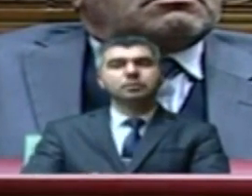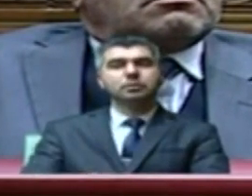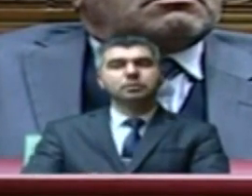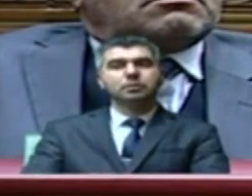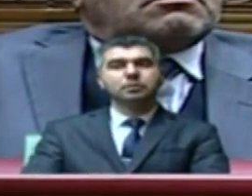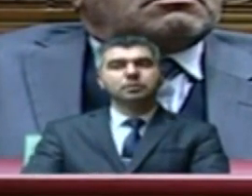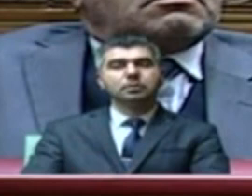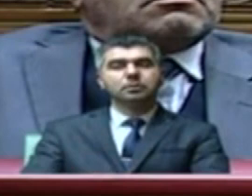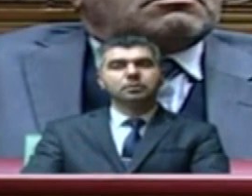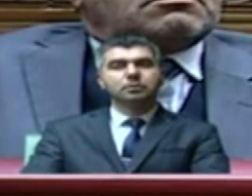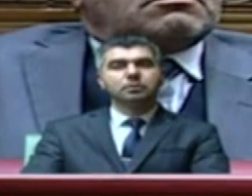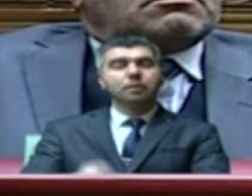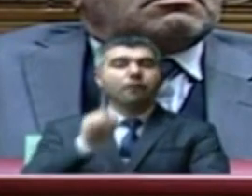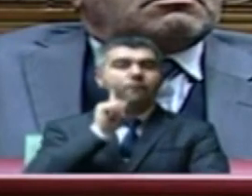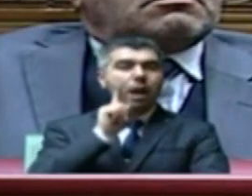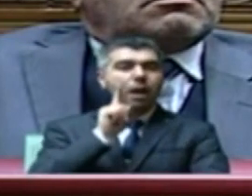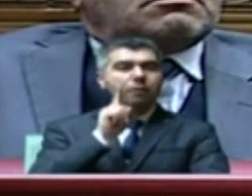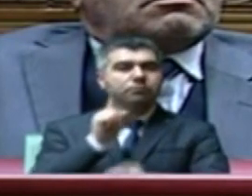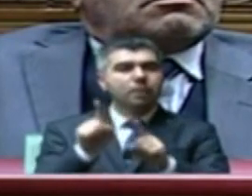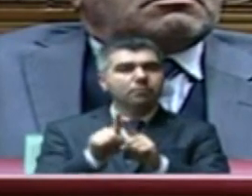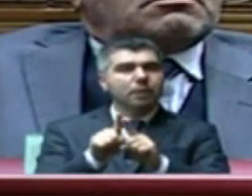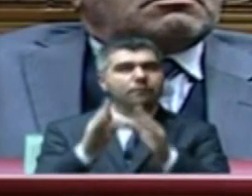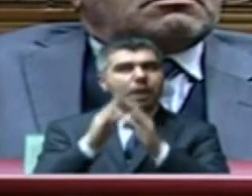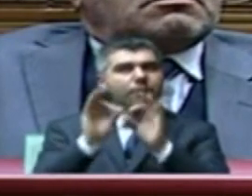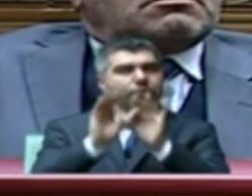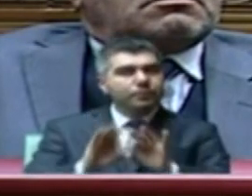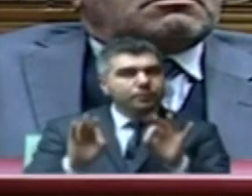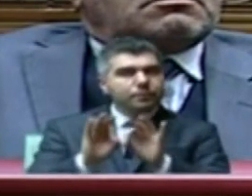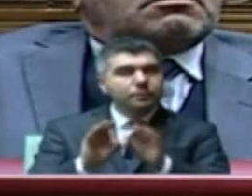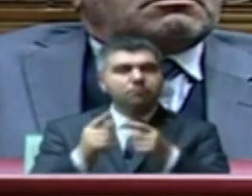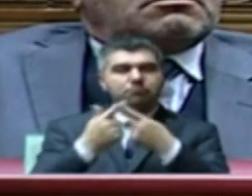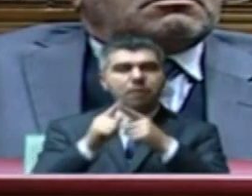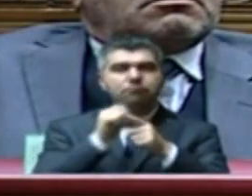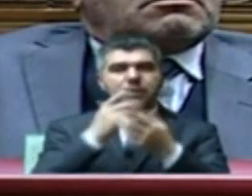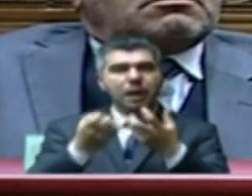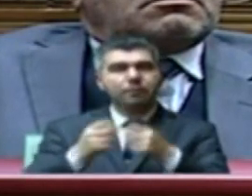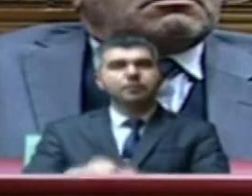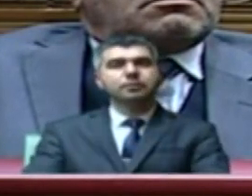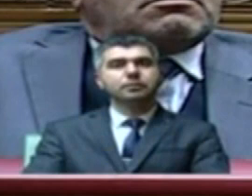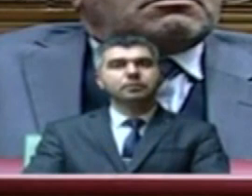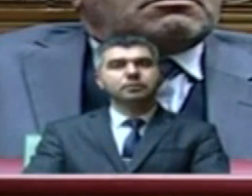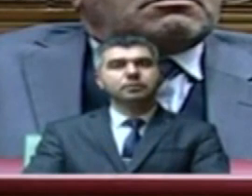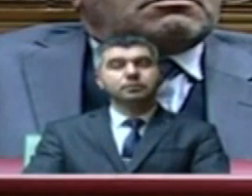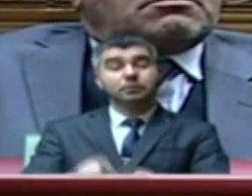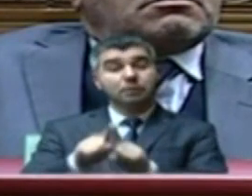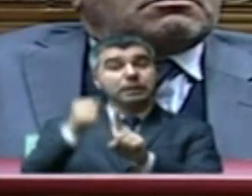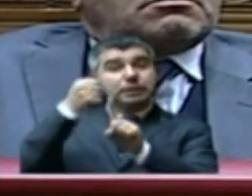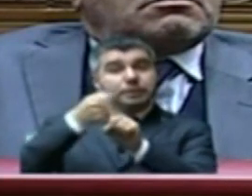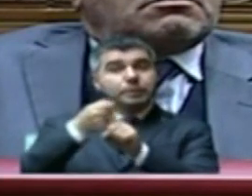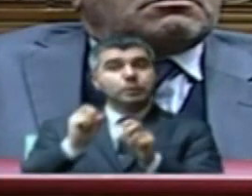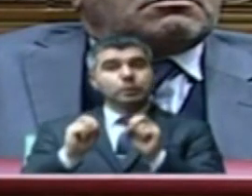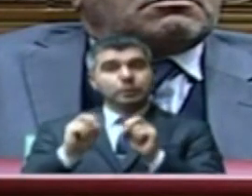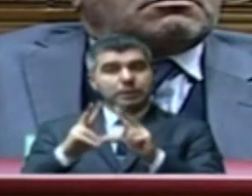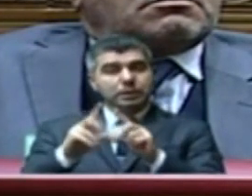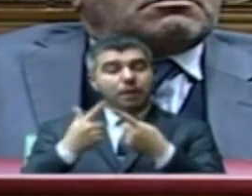ولا المرأة في وضعية صعبة إلى آخره. هذا النزلاء من طبيعة الحال هناك جهد مبذول ولكن ما